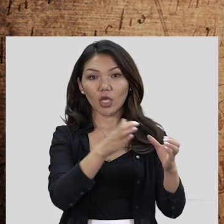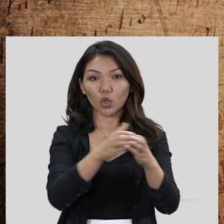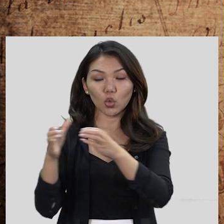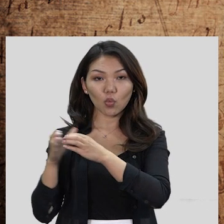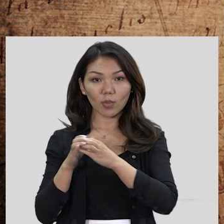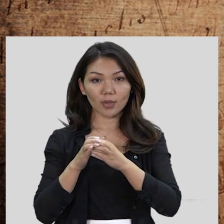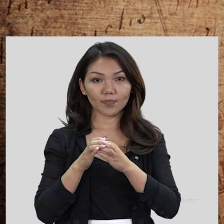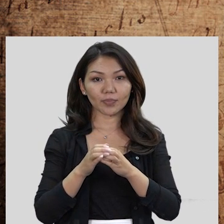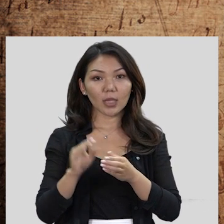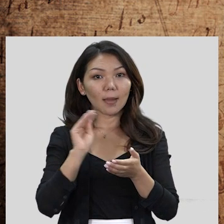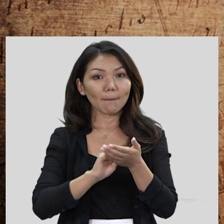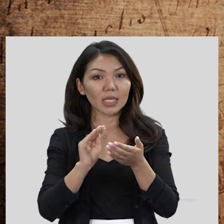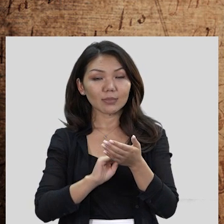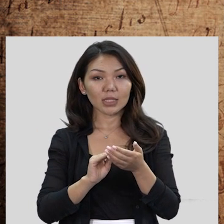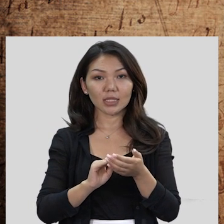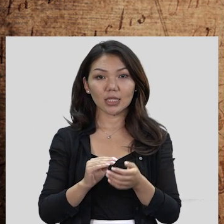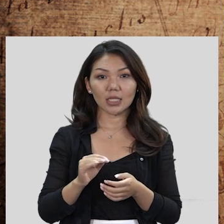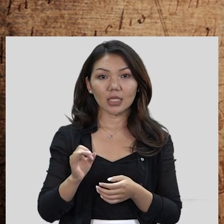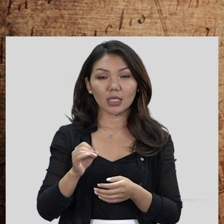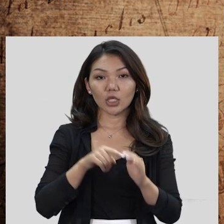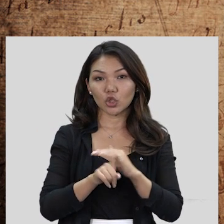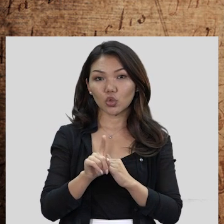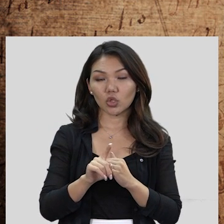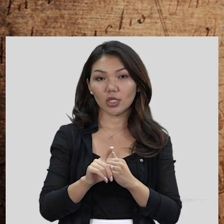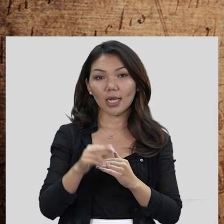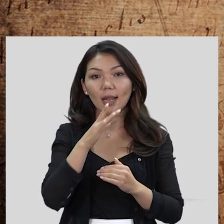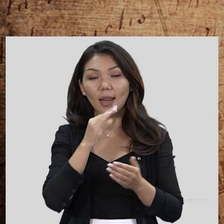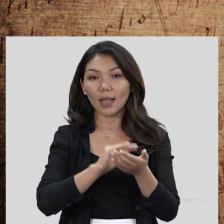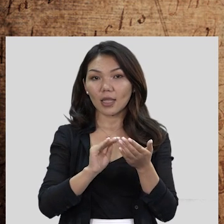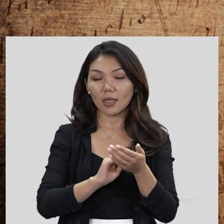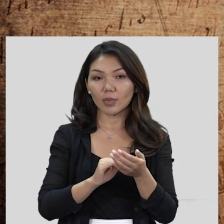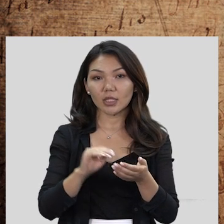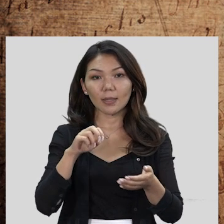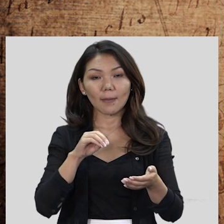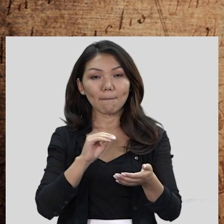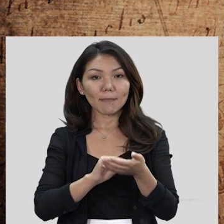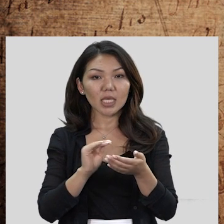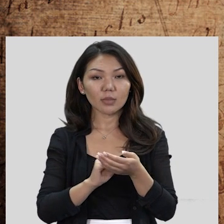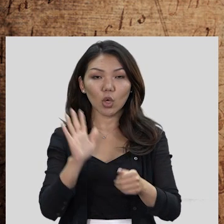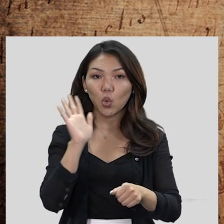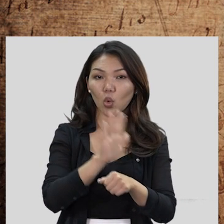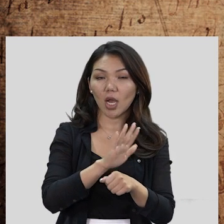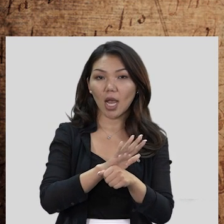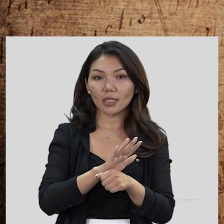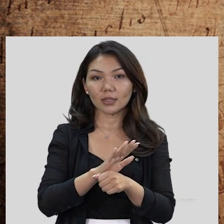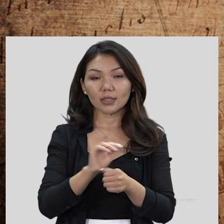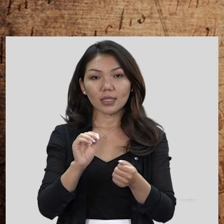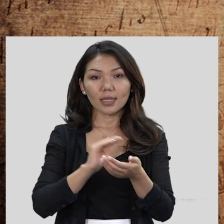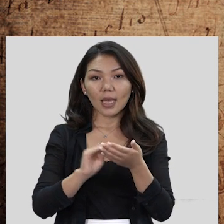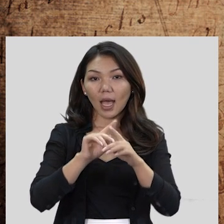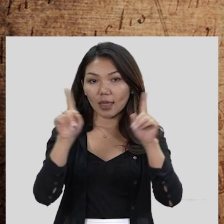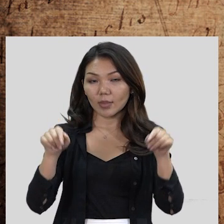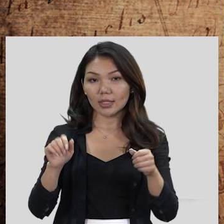письменные источники это исторический летописи и хроники и письма указы надписи на камнях пересек кожи